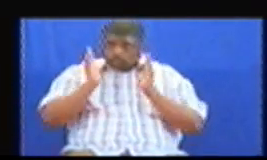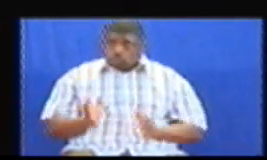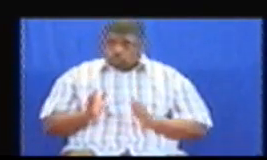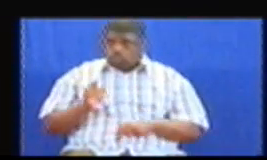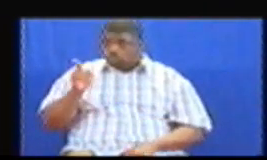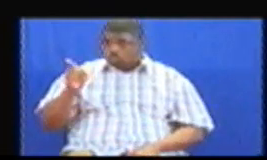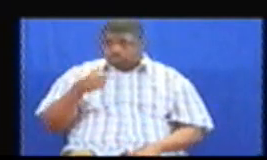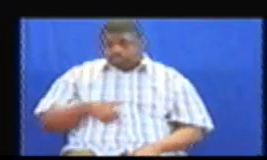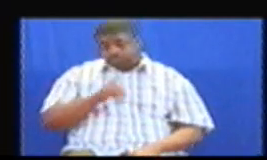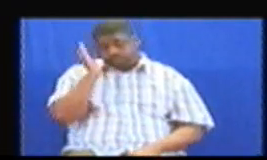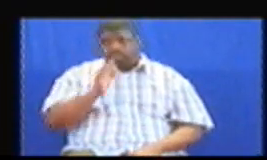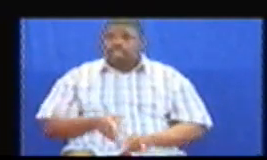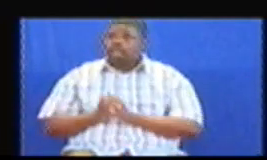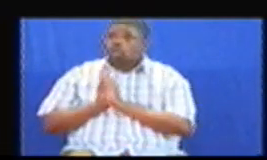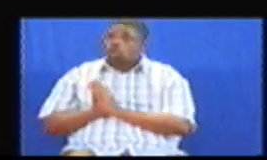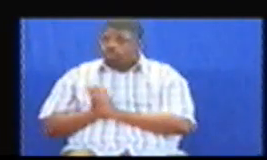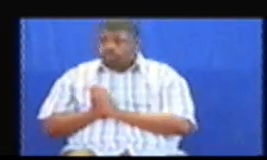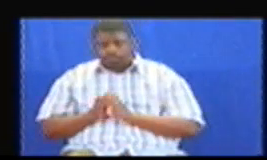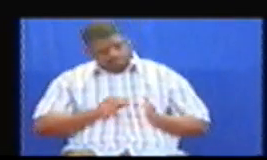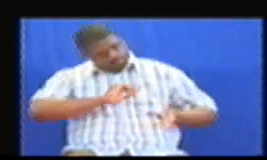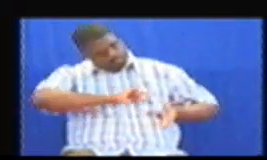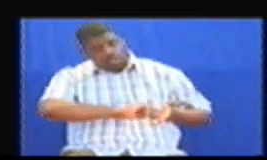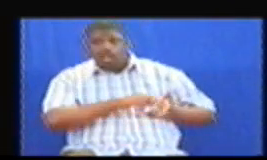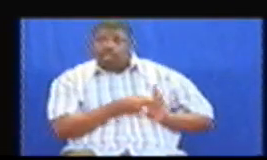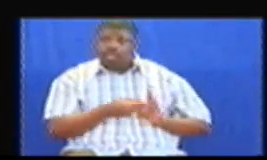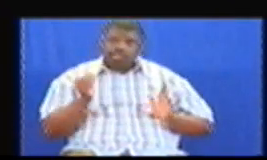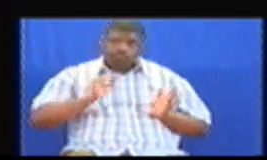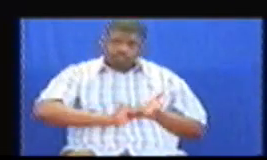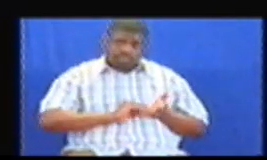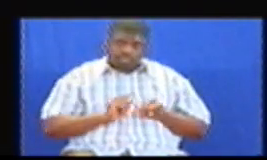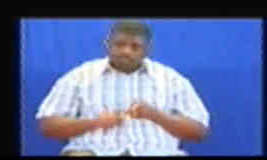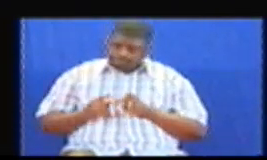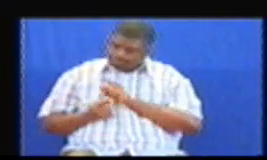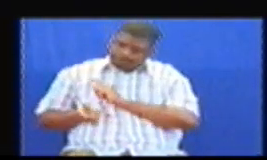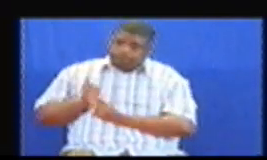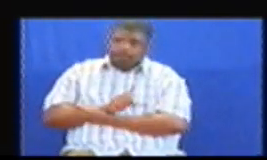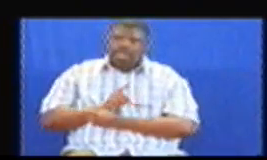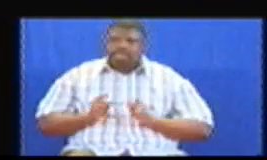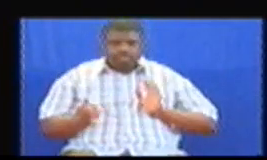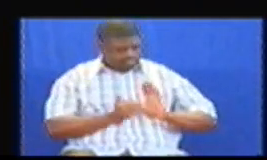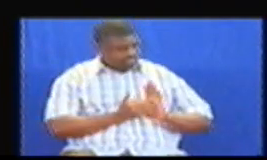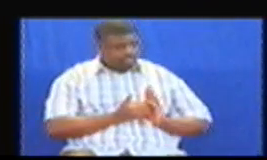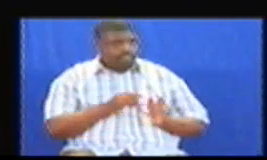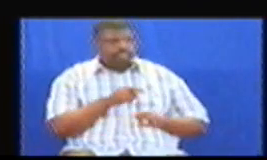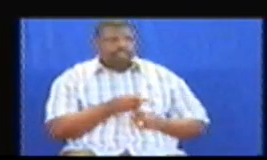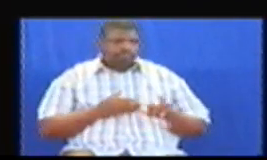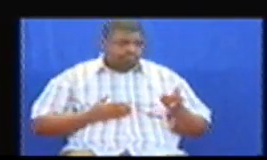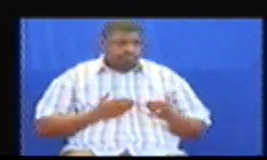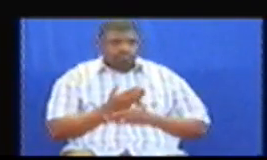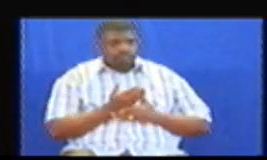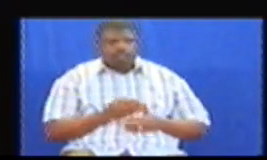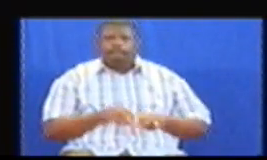naiomba serikali iweze kuweka mkakati na kubadilisha sheria kwamba hizi kesi zinapopita kwenye mahakama ya